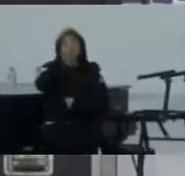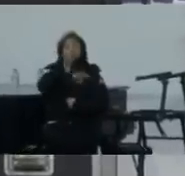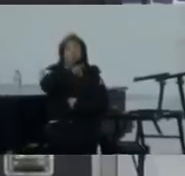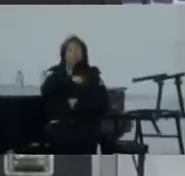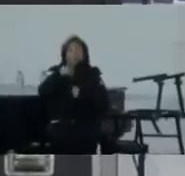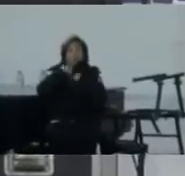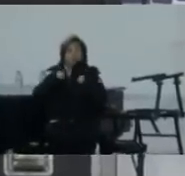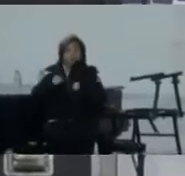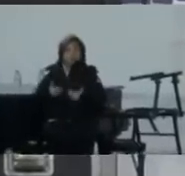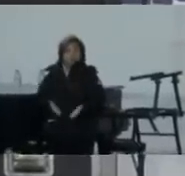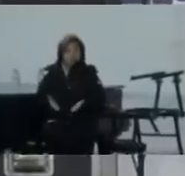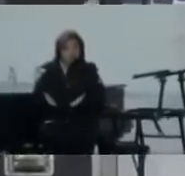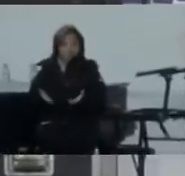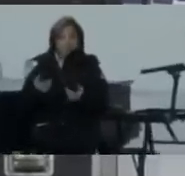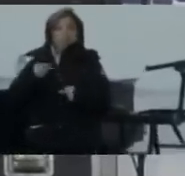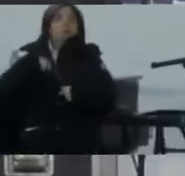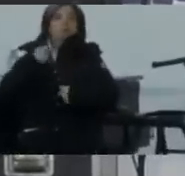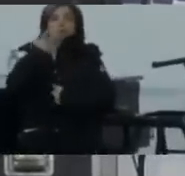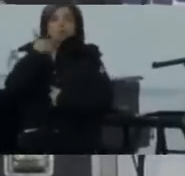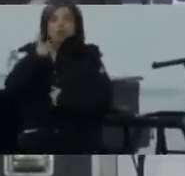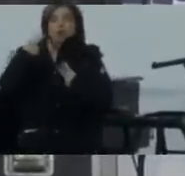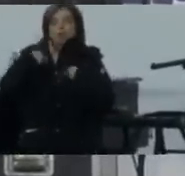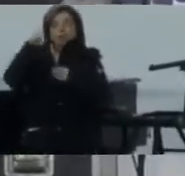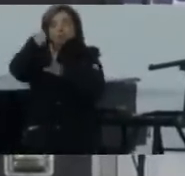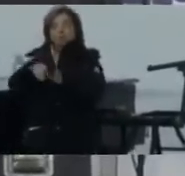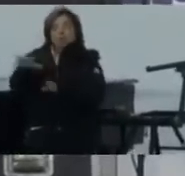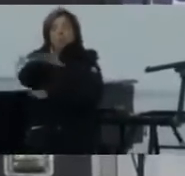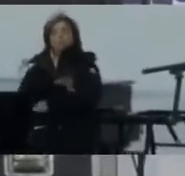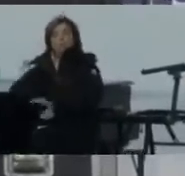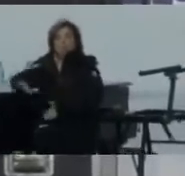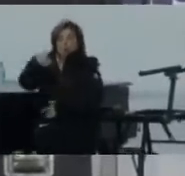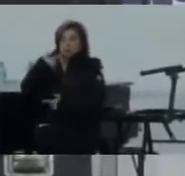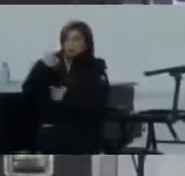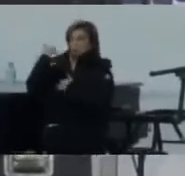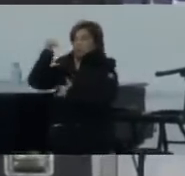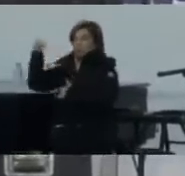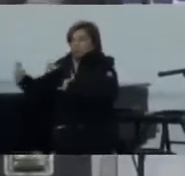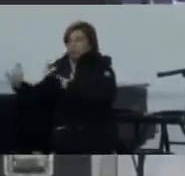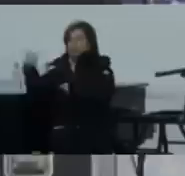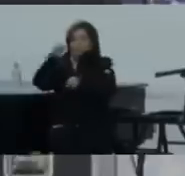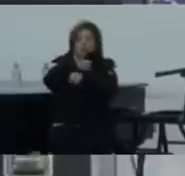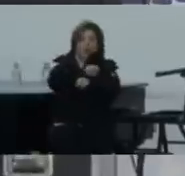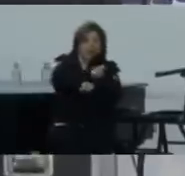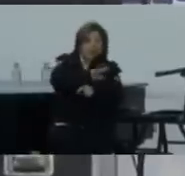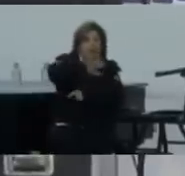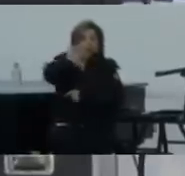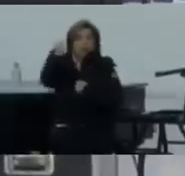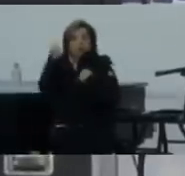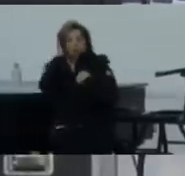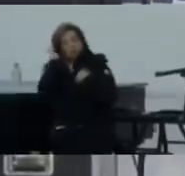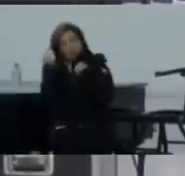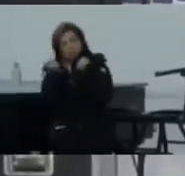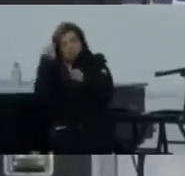più nessuno. Io non voglio vivere in un paese dove uno si ammazza, quell'altro si incatena, quell'altro dorme in macchina, la